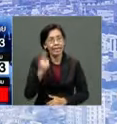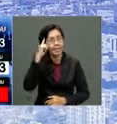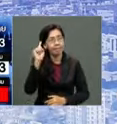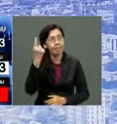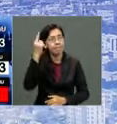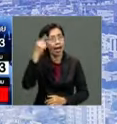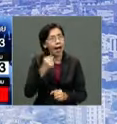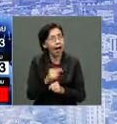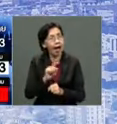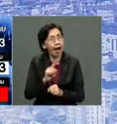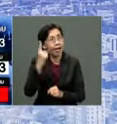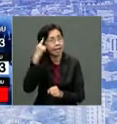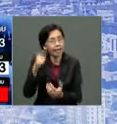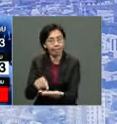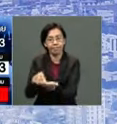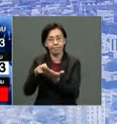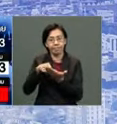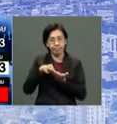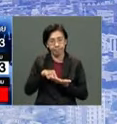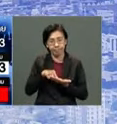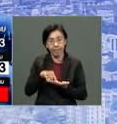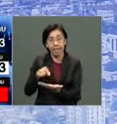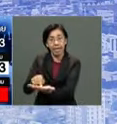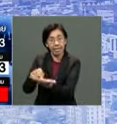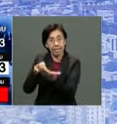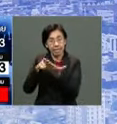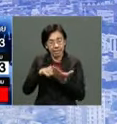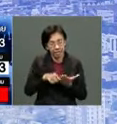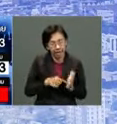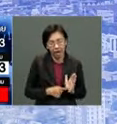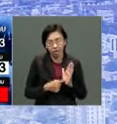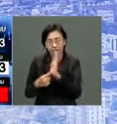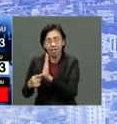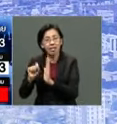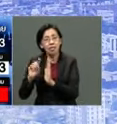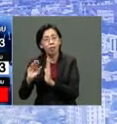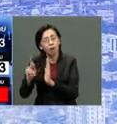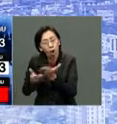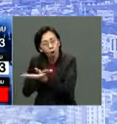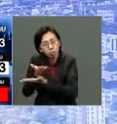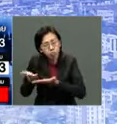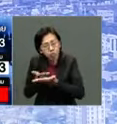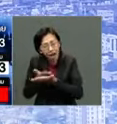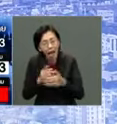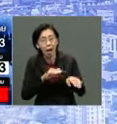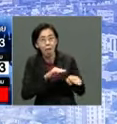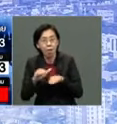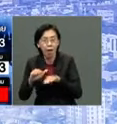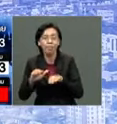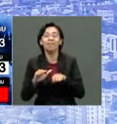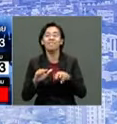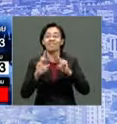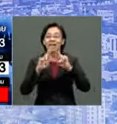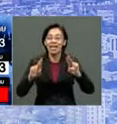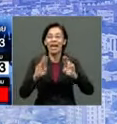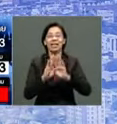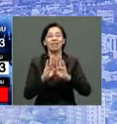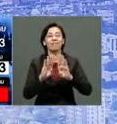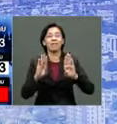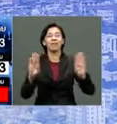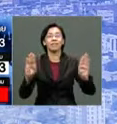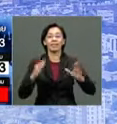ในความคิดของท่านและเสนอกันขึ้นมาครับเพื่อที่เราจะได้เตรียมความพร้อมแล้วรอวันที่เราจะได้เปิดแล้วก็กลับไปมีชีวิตที่มีความสุ